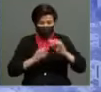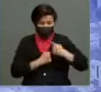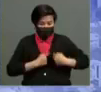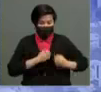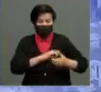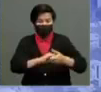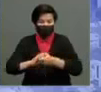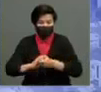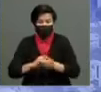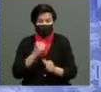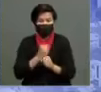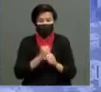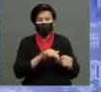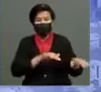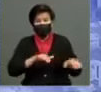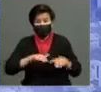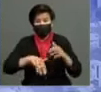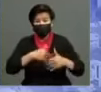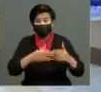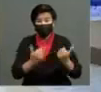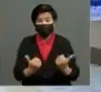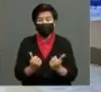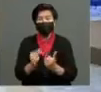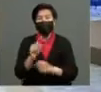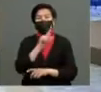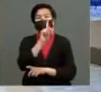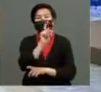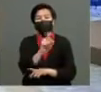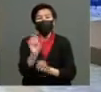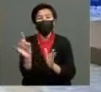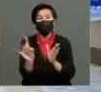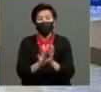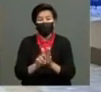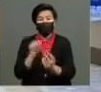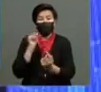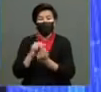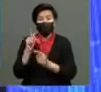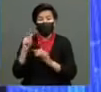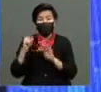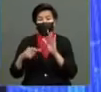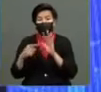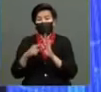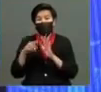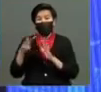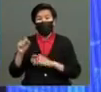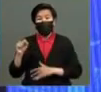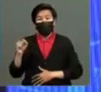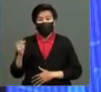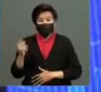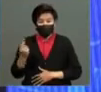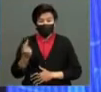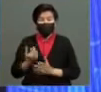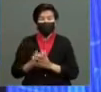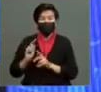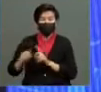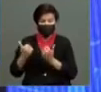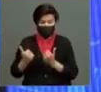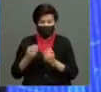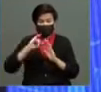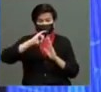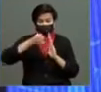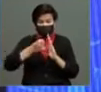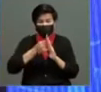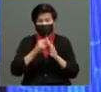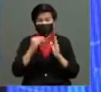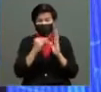นะครับ ค่ะคำถามสุดท้ายค่ะจากข่าวสดค่ะสบคจะพิจารณายกระดับมาตรการในพื้นที่คุมเข้ม3จังหวัดไหมคะ